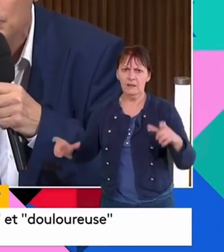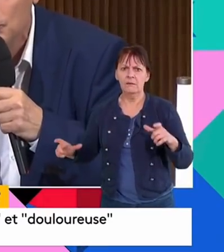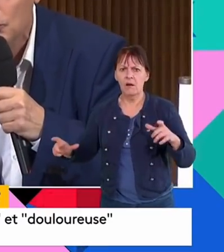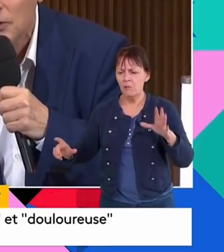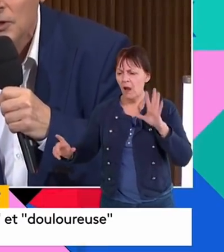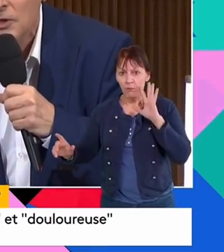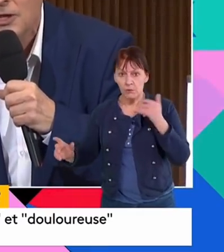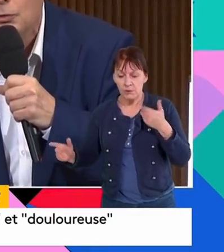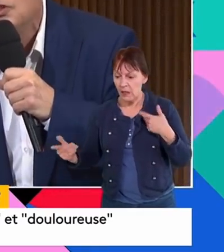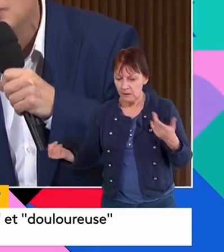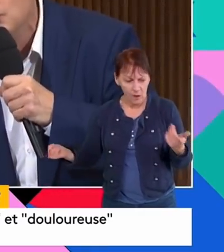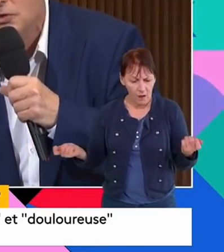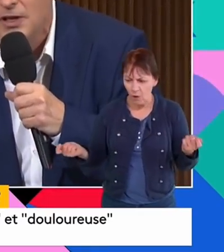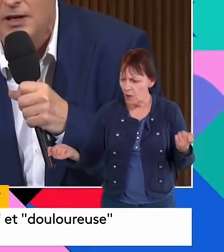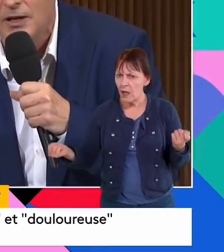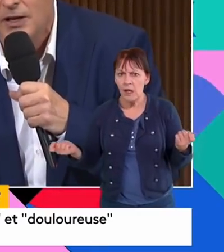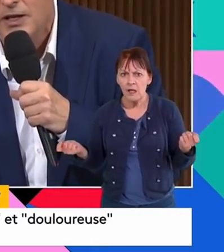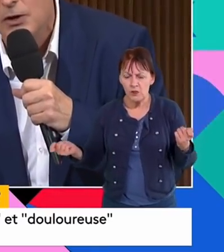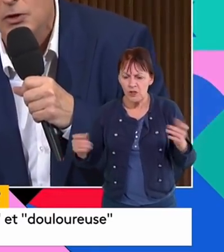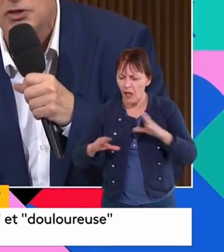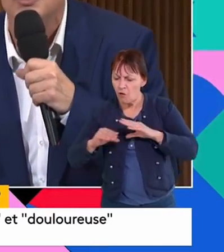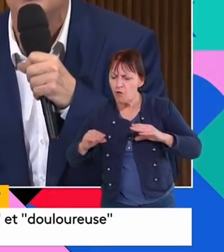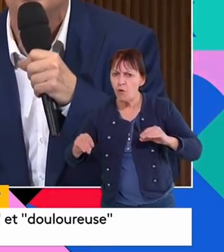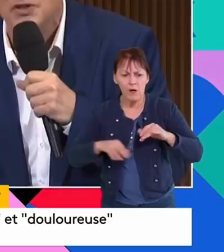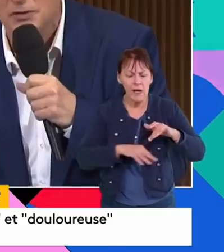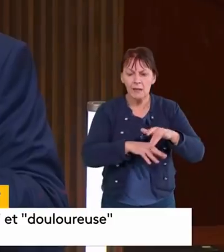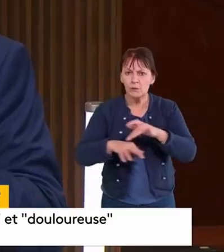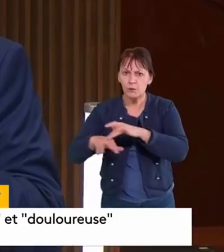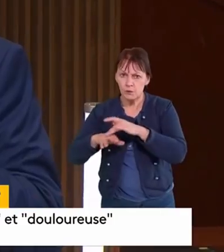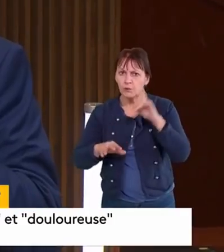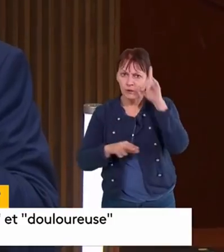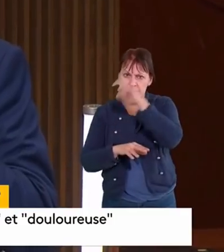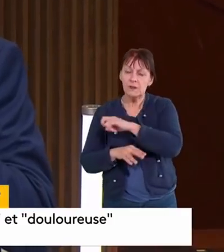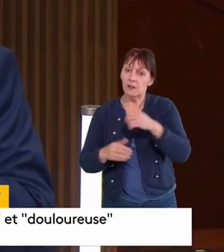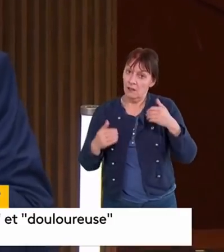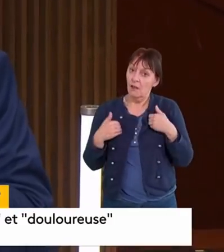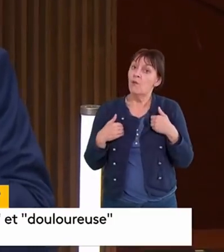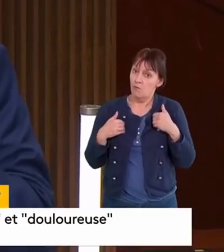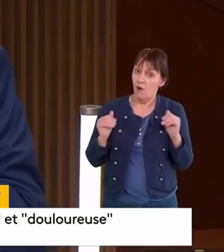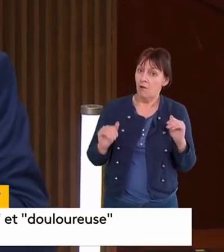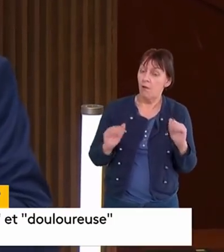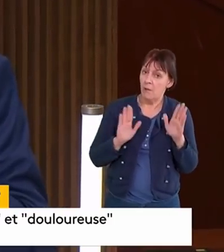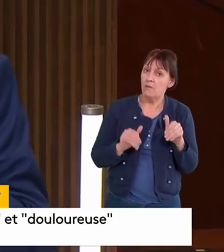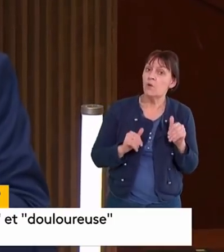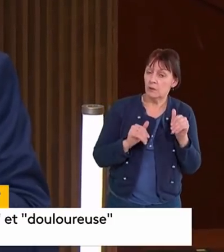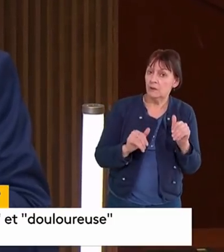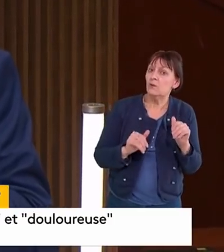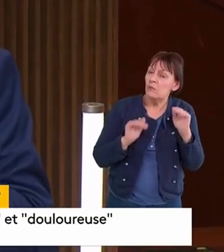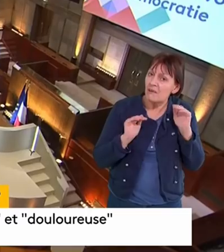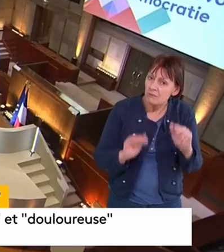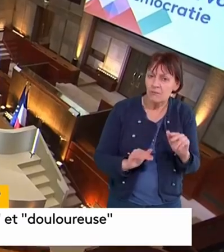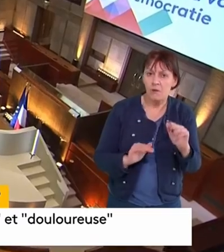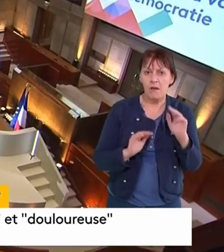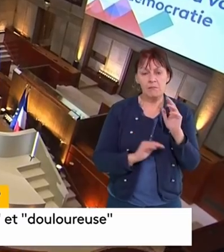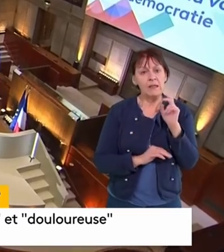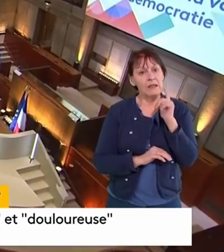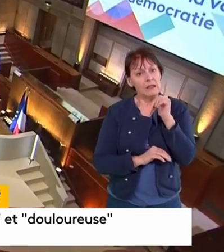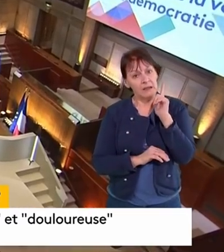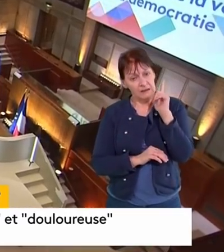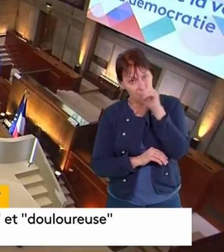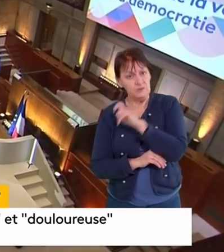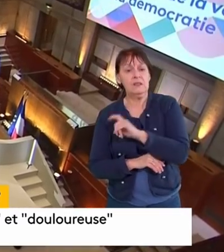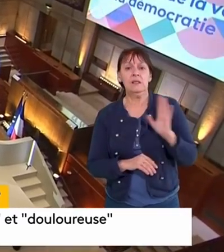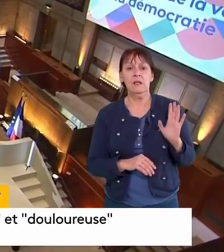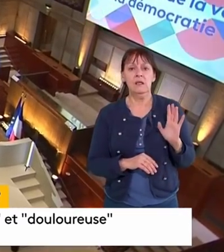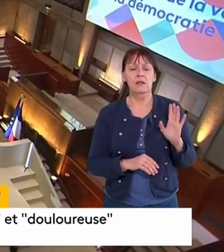difficile pour nous d'être des élus de terrain. Et d'ailleurs, j'ai cette spécificité d'en être un, mais c'est difficile de continuer à faire